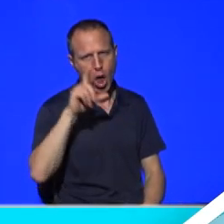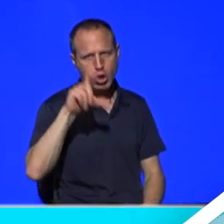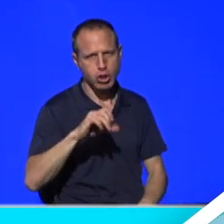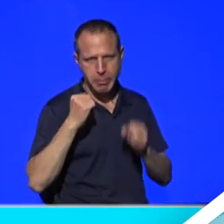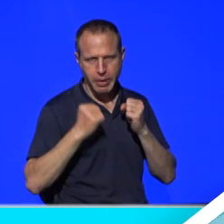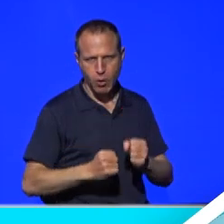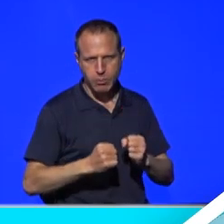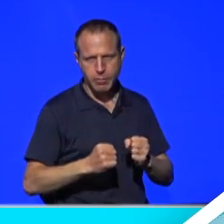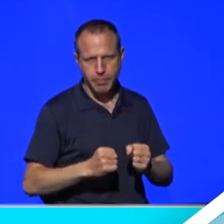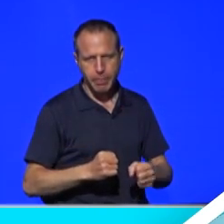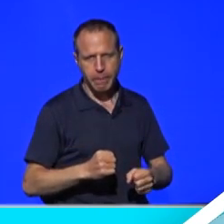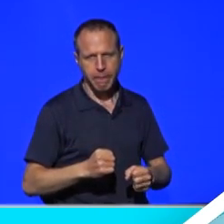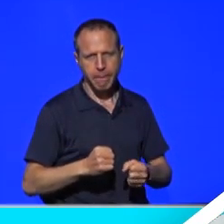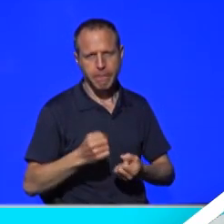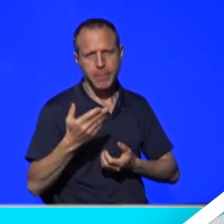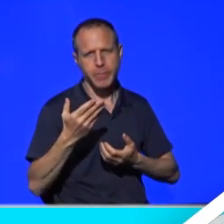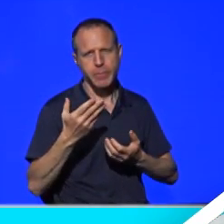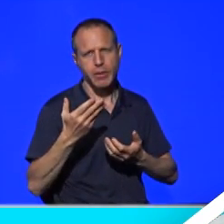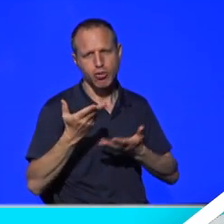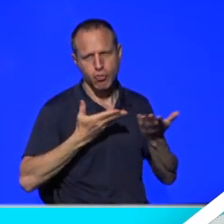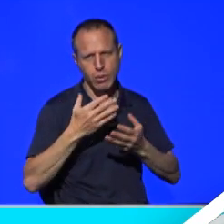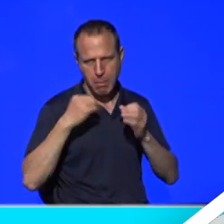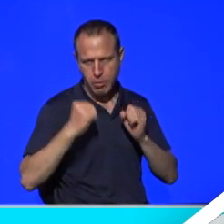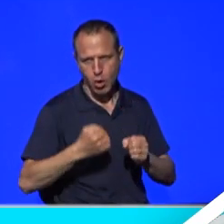ביטחון, את שירותיי לביטחון סיימתי,